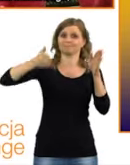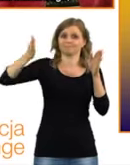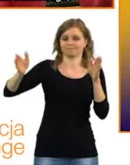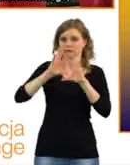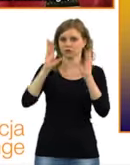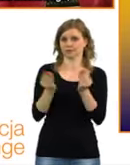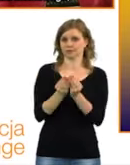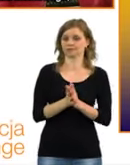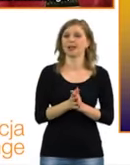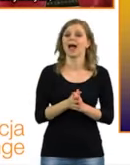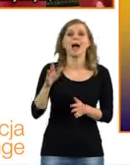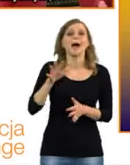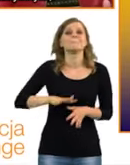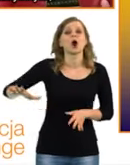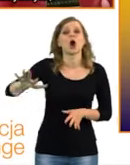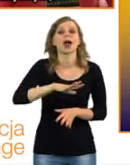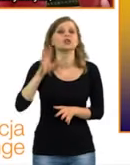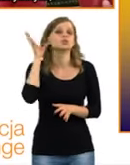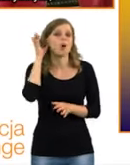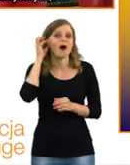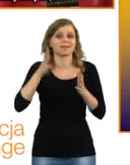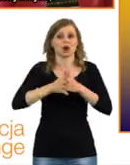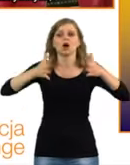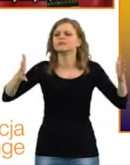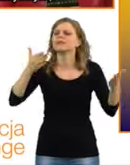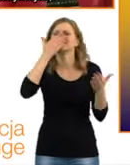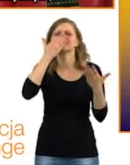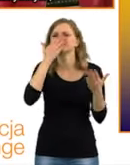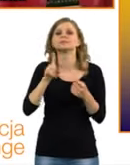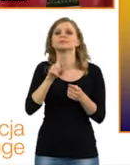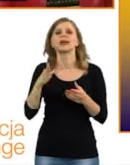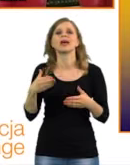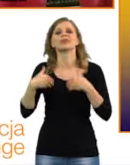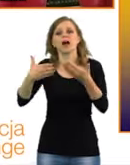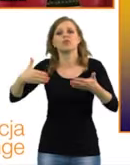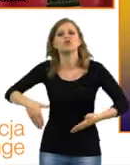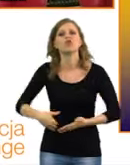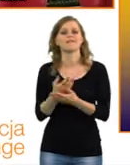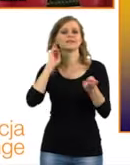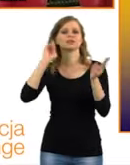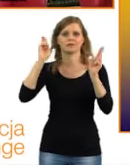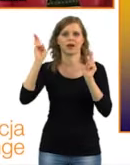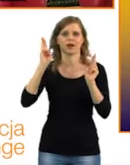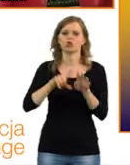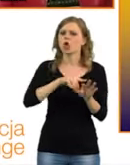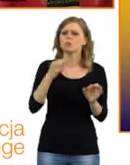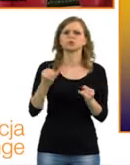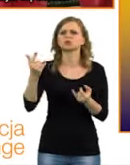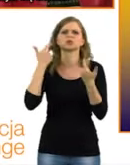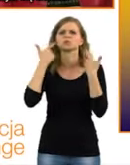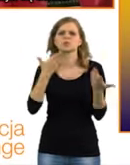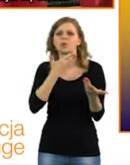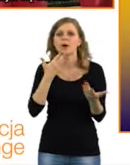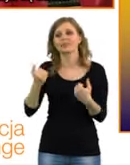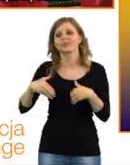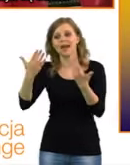Rozszerzenie pola słuchowego to wprowadzenie nowych bodźców akustycznych, których do tej pory dziecko nie słyszało, po to,